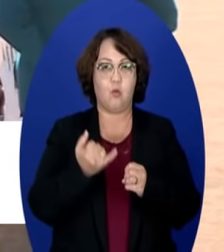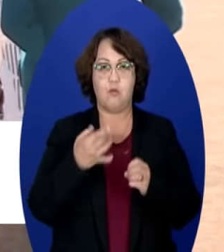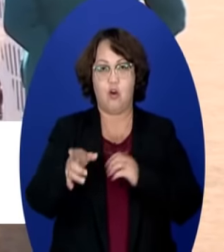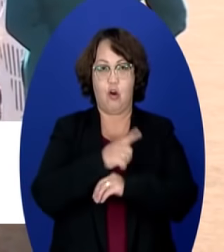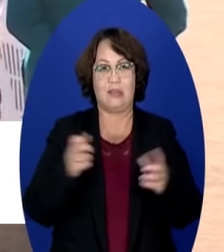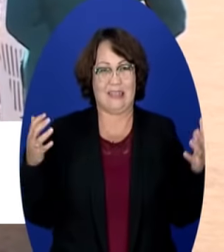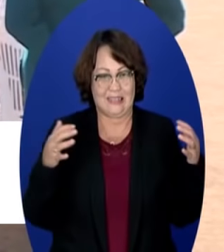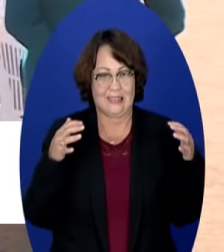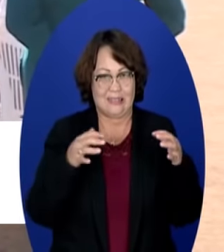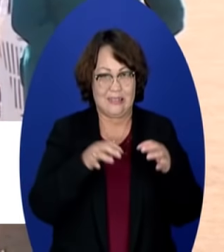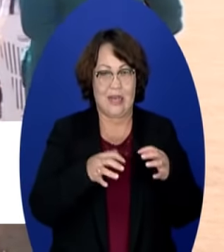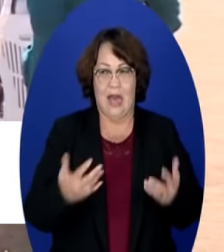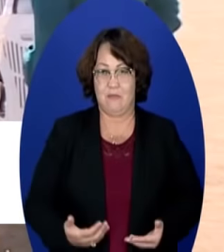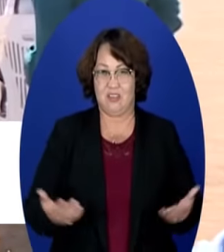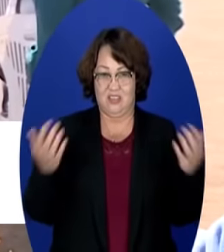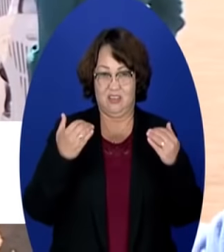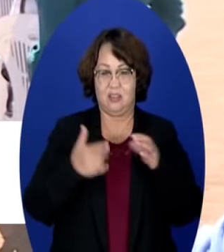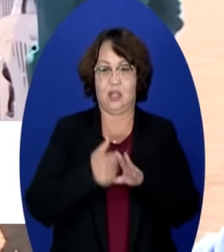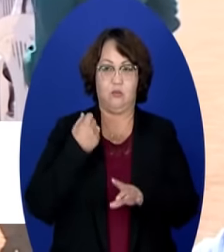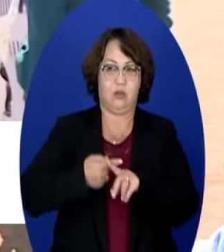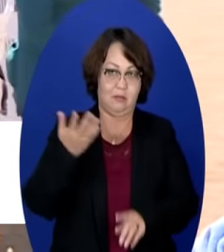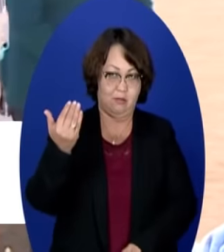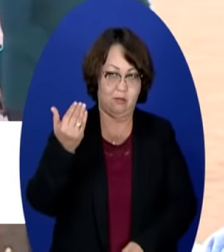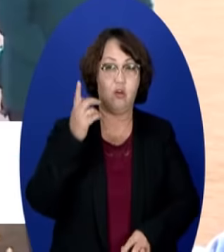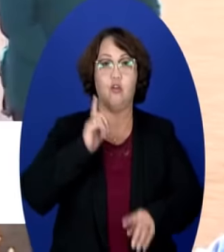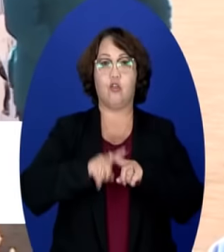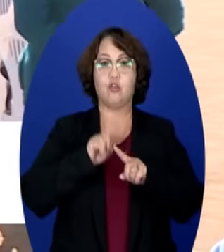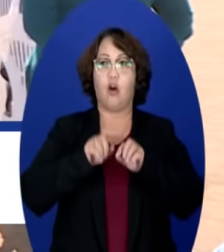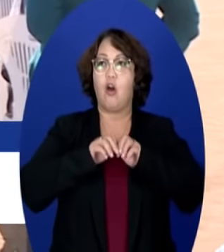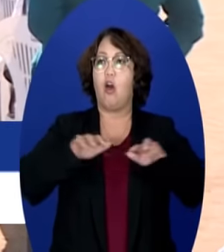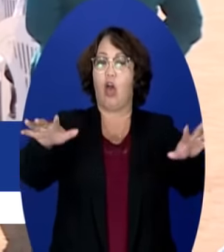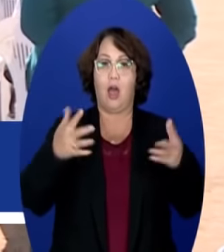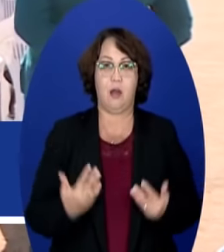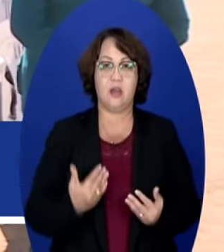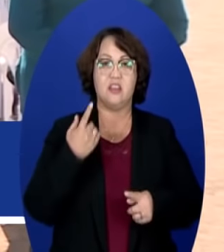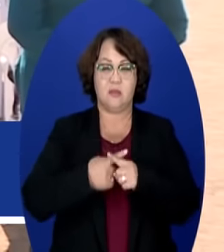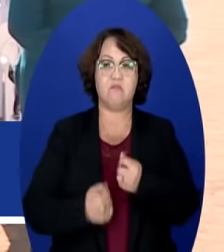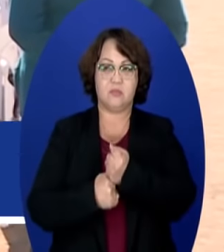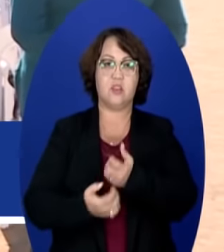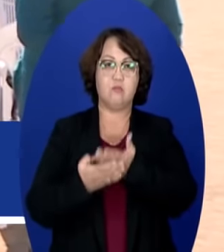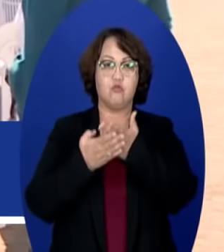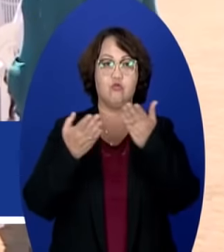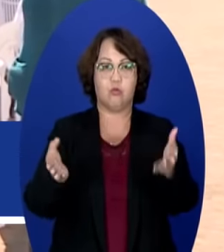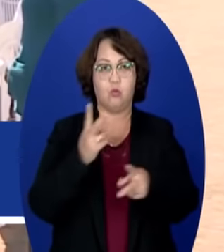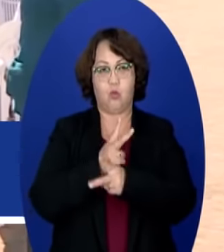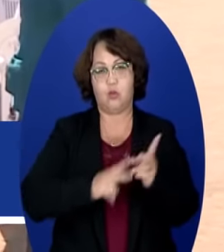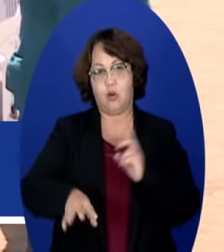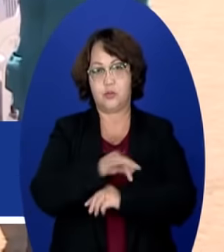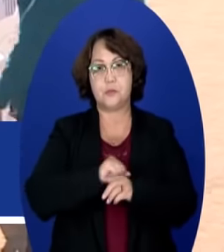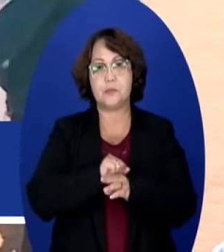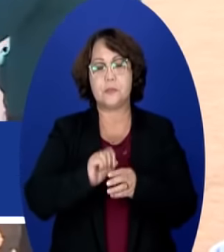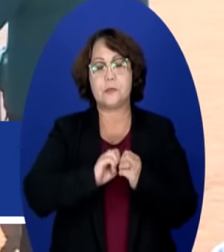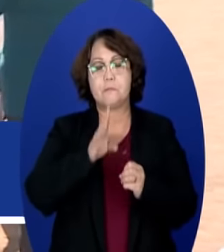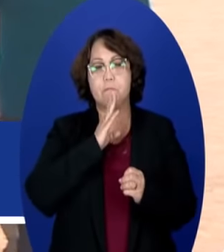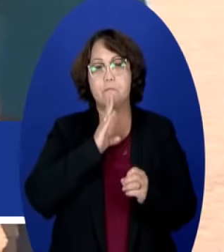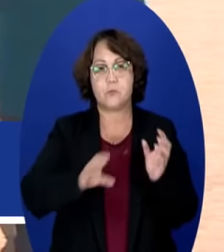татварын нэмэлттэй хөдөө орон нутга руу төвлөрөх болгонд одоо нэмэгдэл дэмжлэгтэй байх ийм одоо хэцүү орчныг бүрдүүлнэ. За энэ хүрээнд ч гэсэн